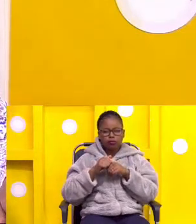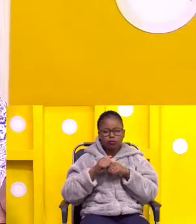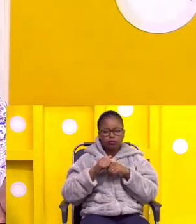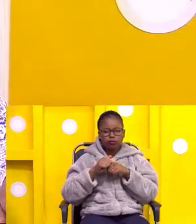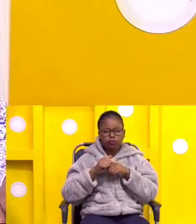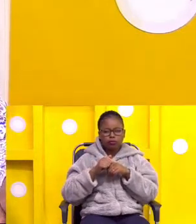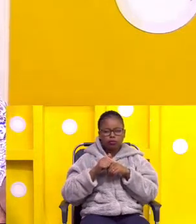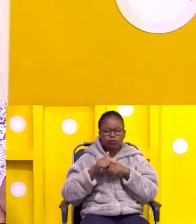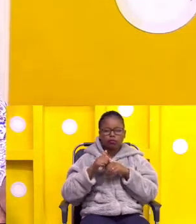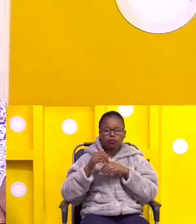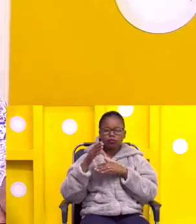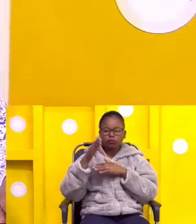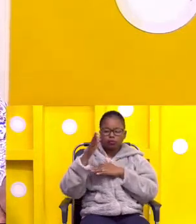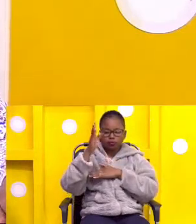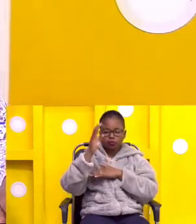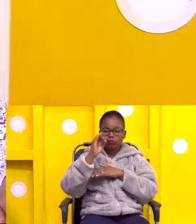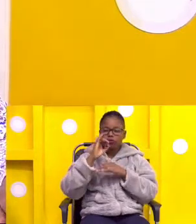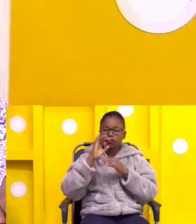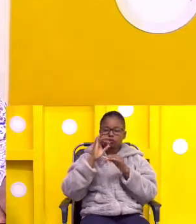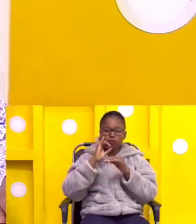Ngai wito ni mwihokeku